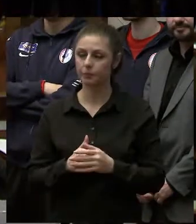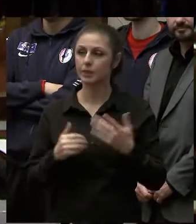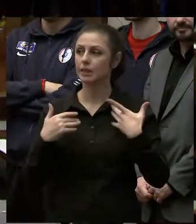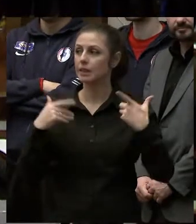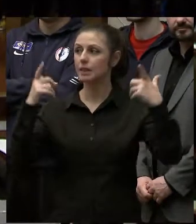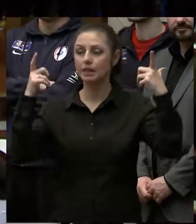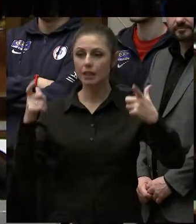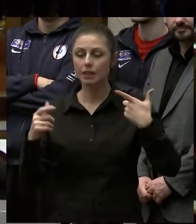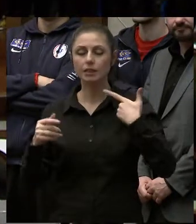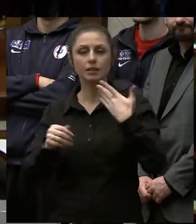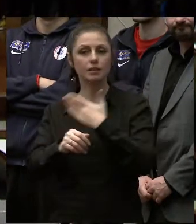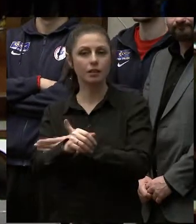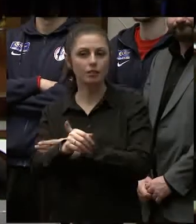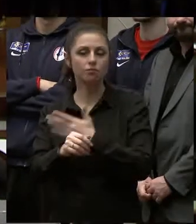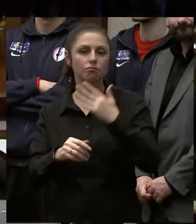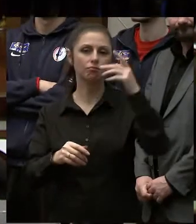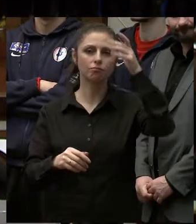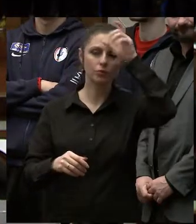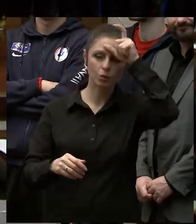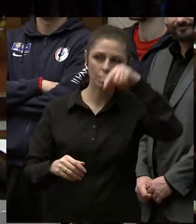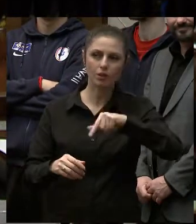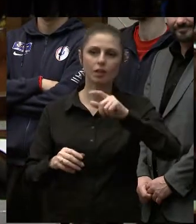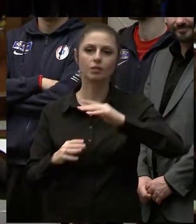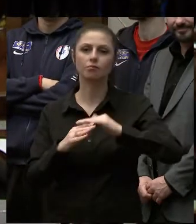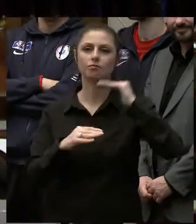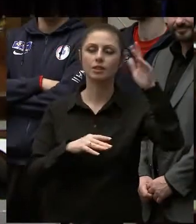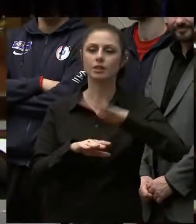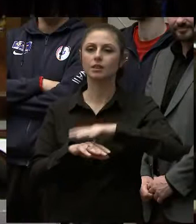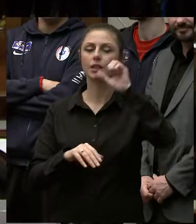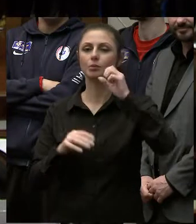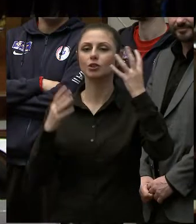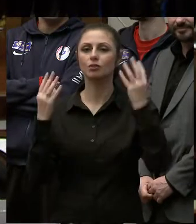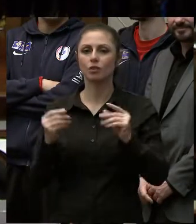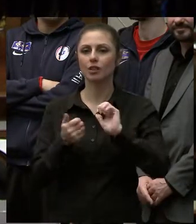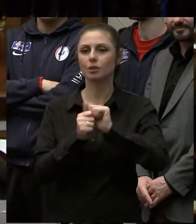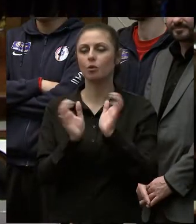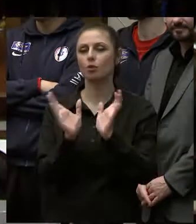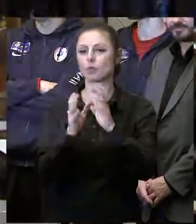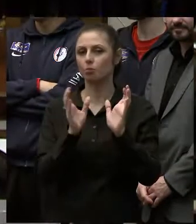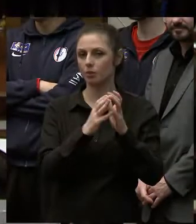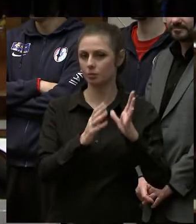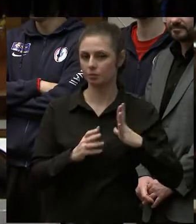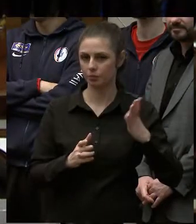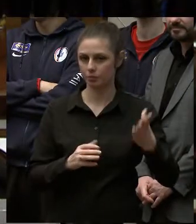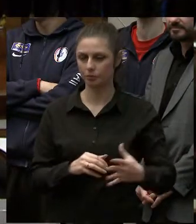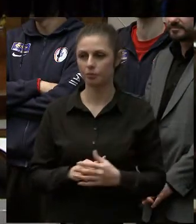şehrimizi ve ülkemizi yurt içinde ve yurt dışında temsil eden spor kulüplerimiz var. Bu